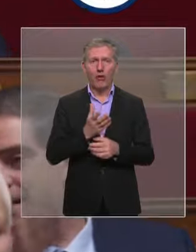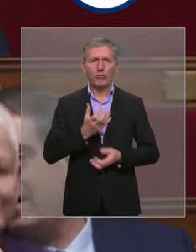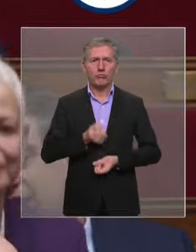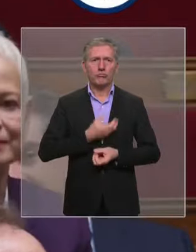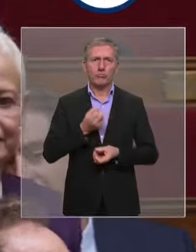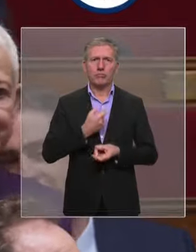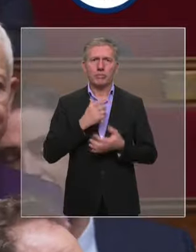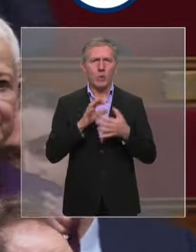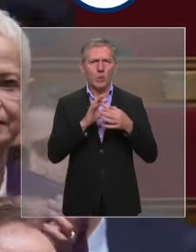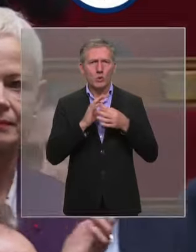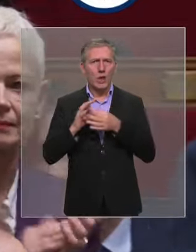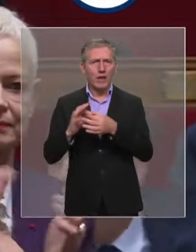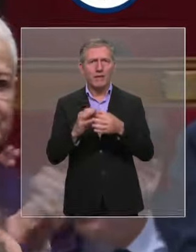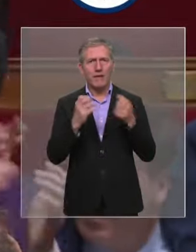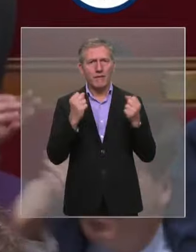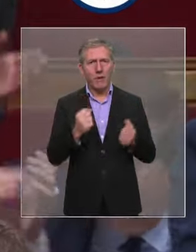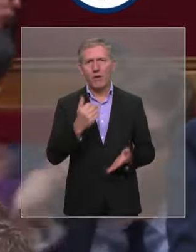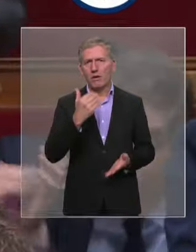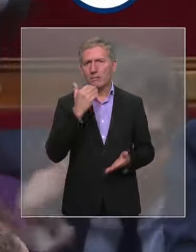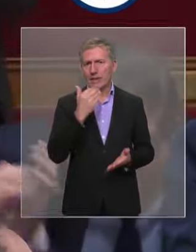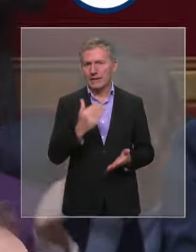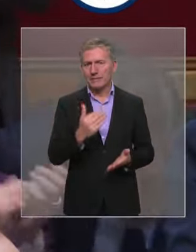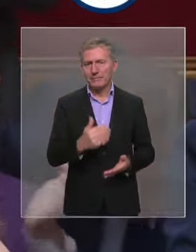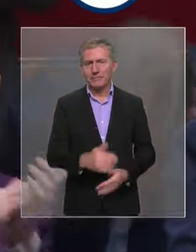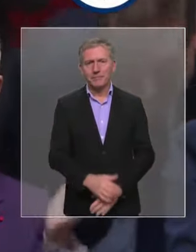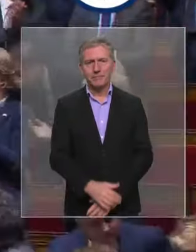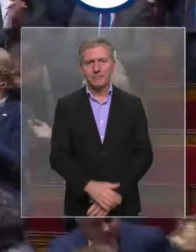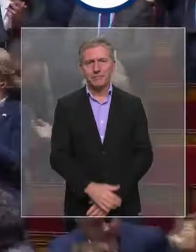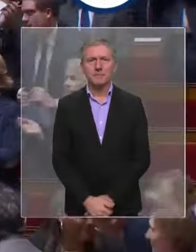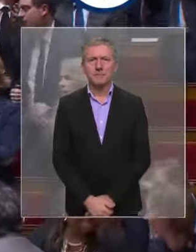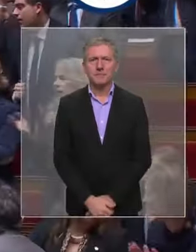notre solidarité. Merci, chers collègues.